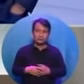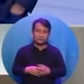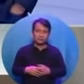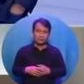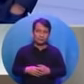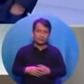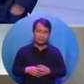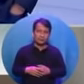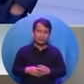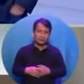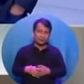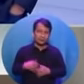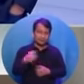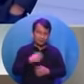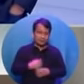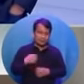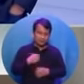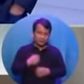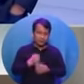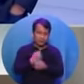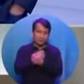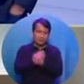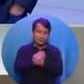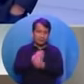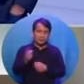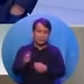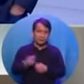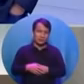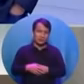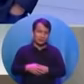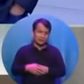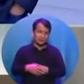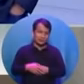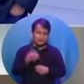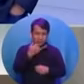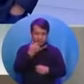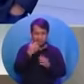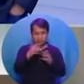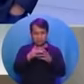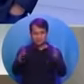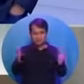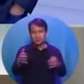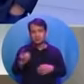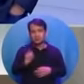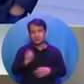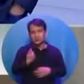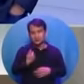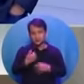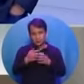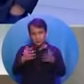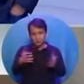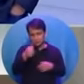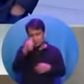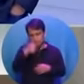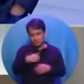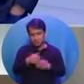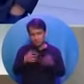Pasensya ka naman. Yun lang? Kung alam ko naman na nasusubrahan na rin ako sa sarili ko sa ginagawa ko sa iyo.